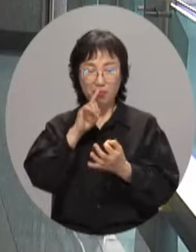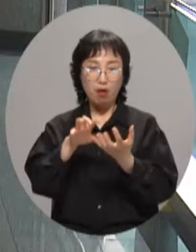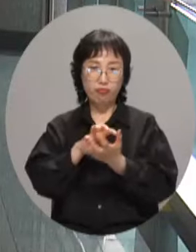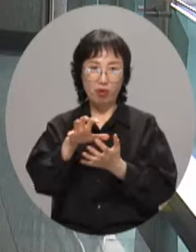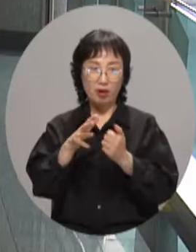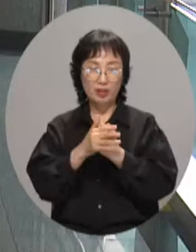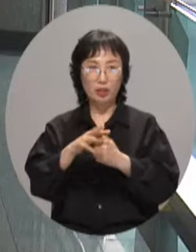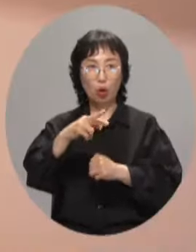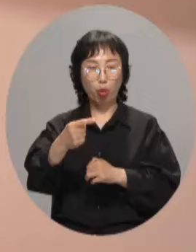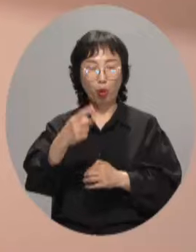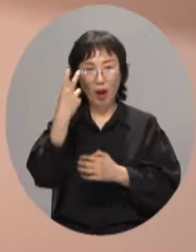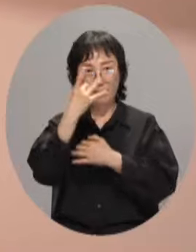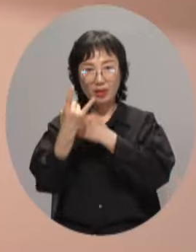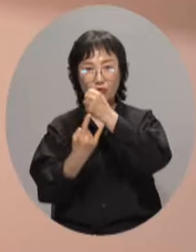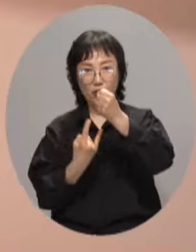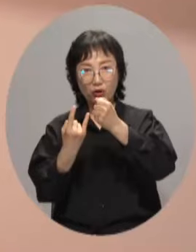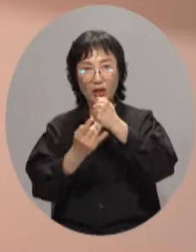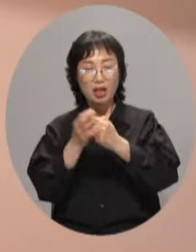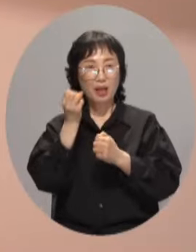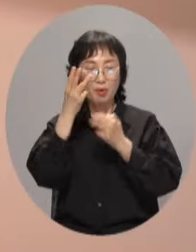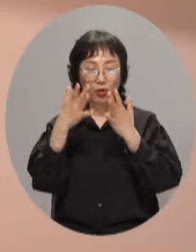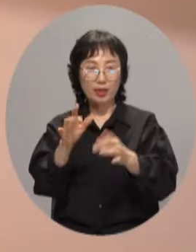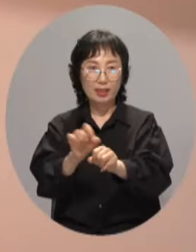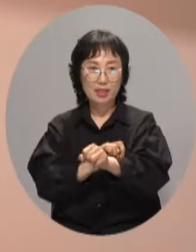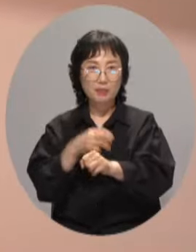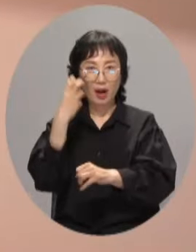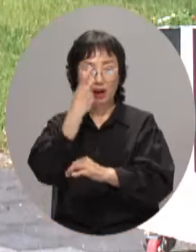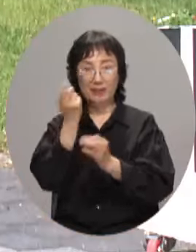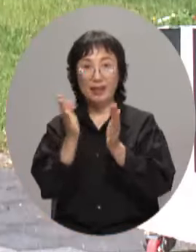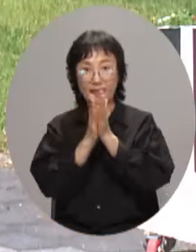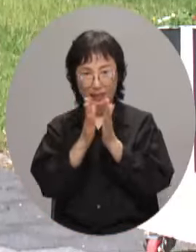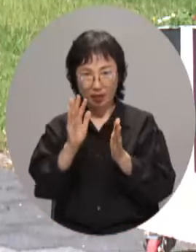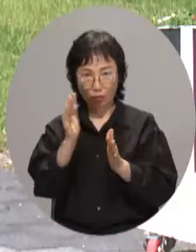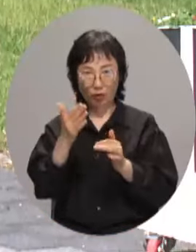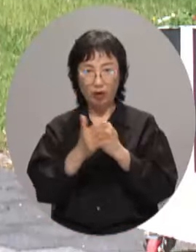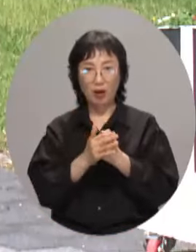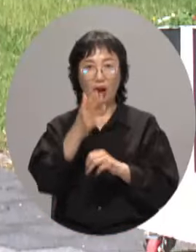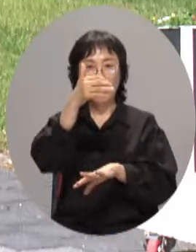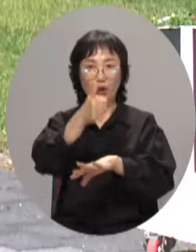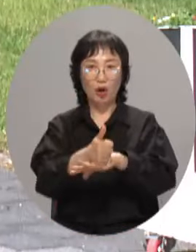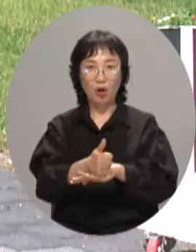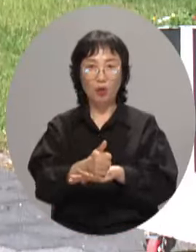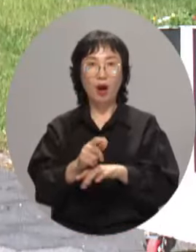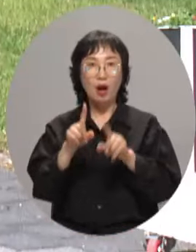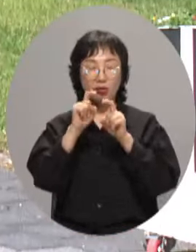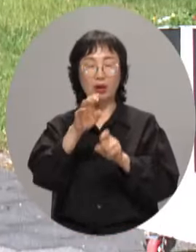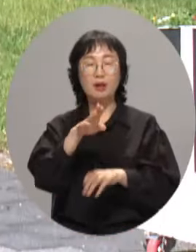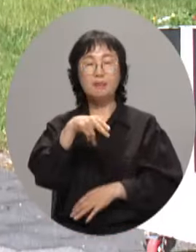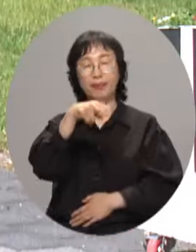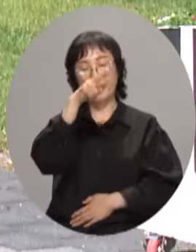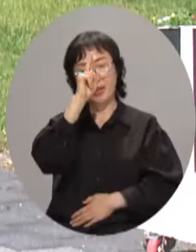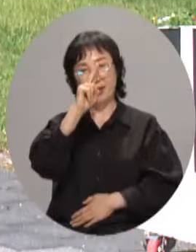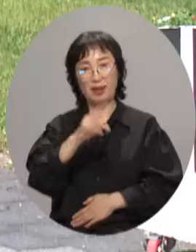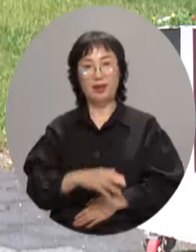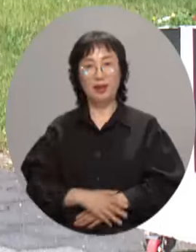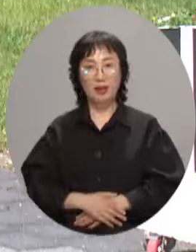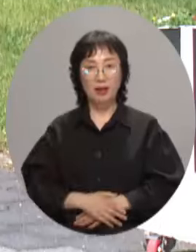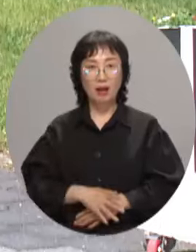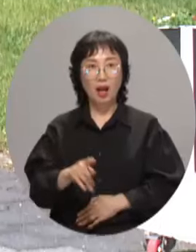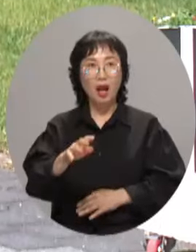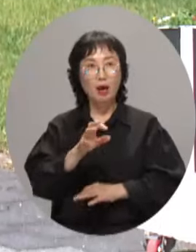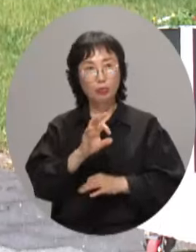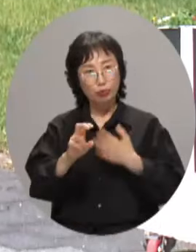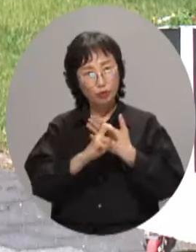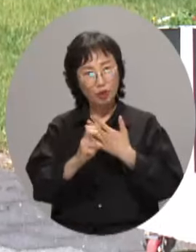전북도 감사위원회가 3개월간 특별감사를 벌였습니다. 감사 결과 의혹은 사실로 드러났습니다. 도정